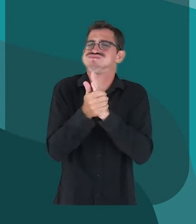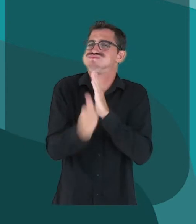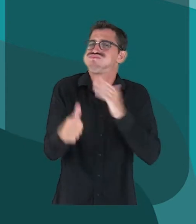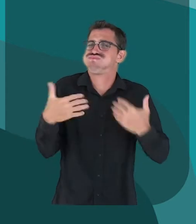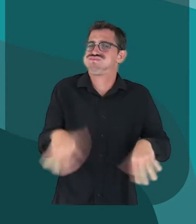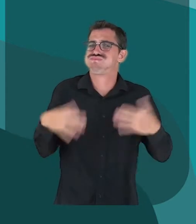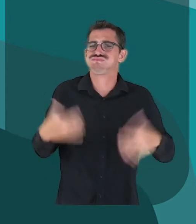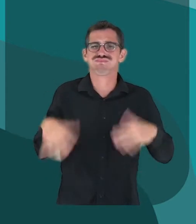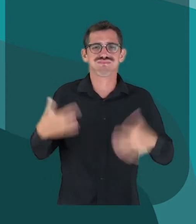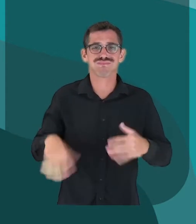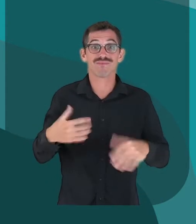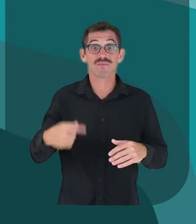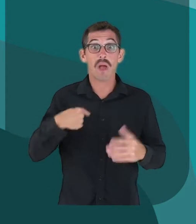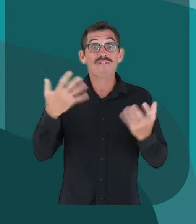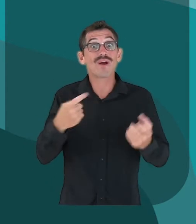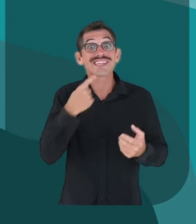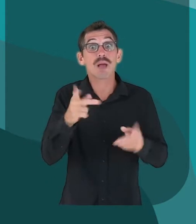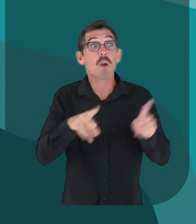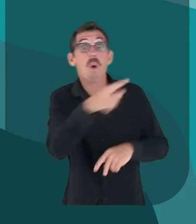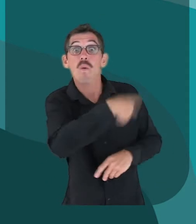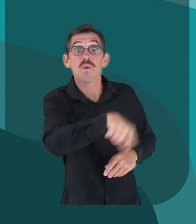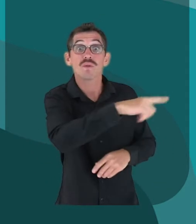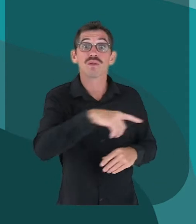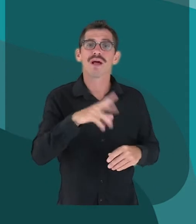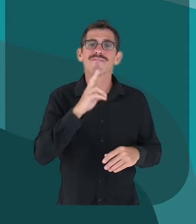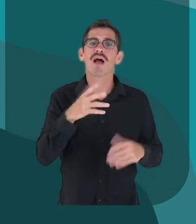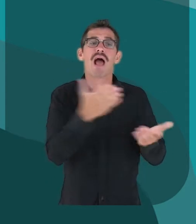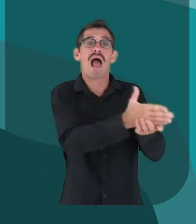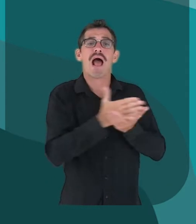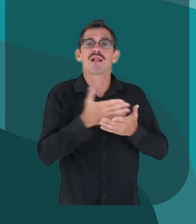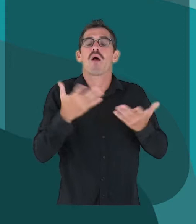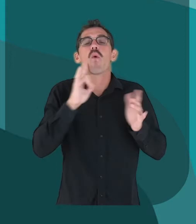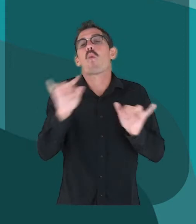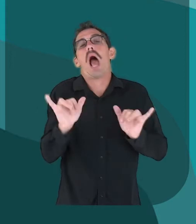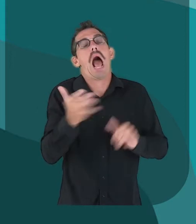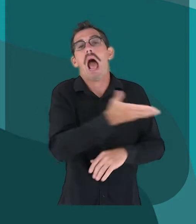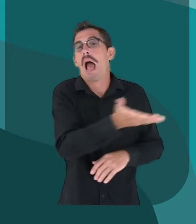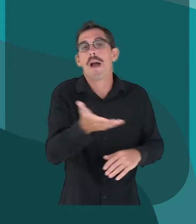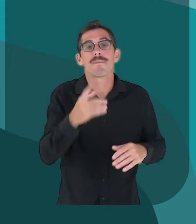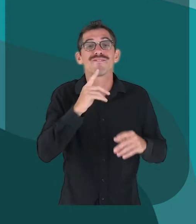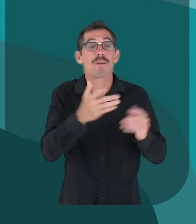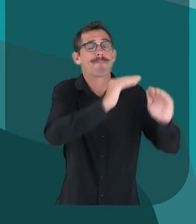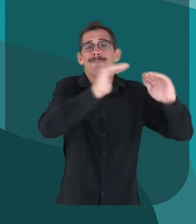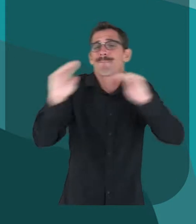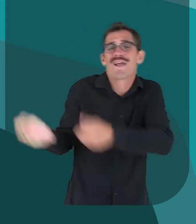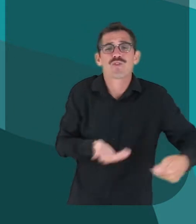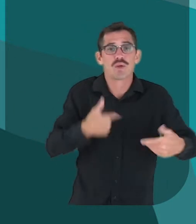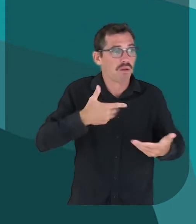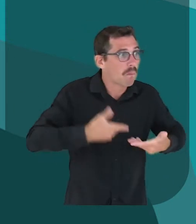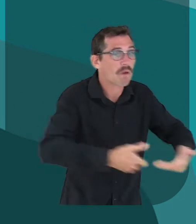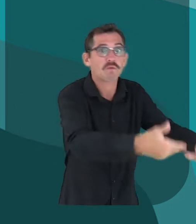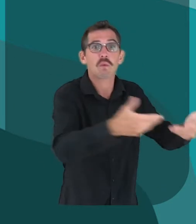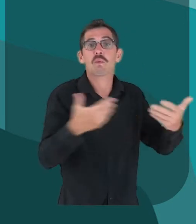super performant. Là. Je veux dire, les gens là-bas ont vraiment été d'une aide incroyable. Fait que ça, c'était bienvenu